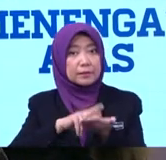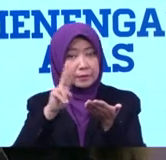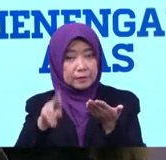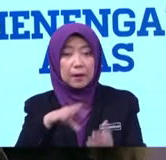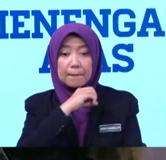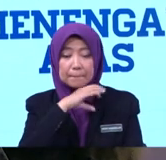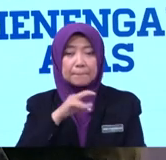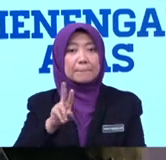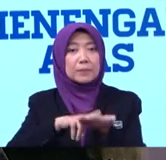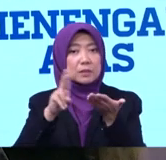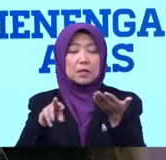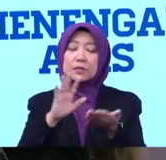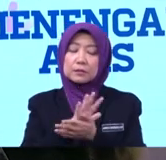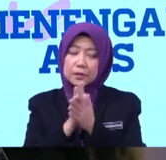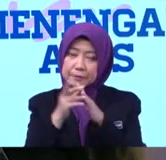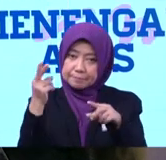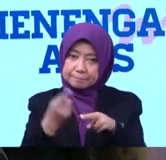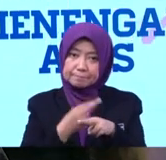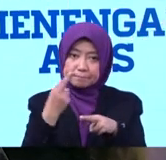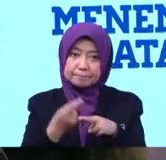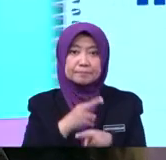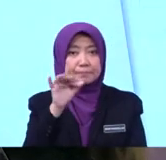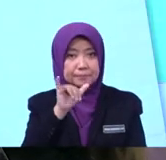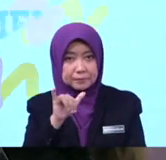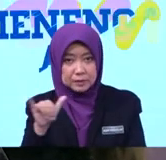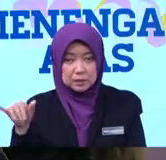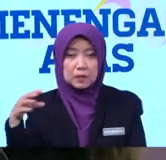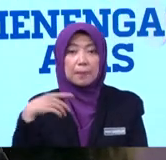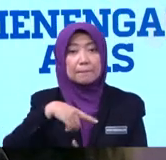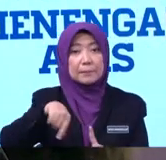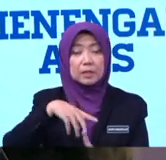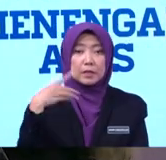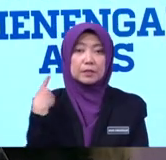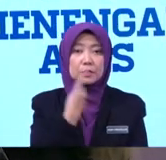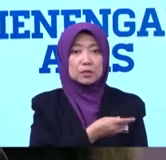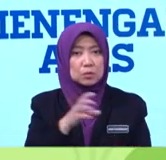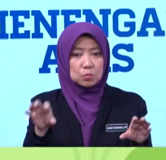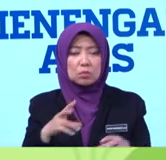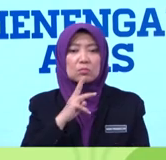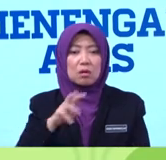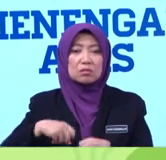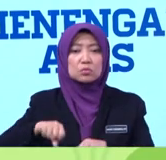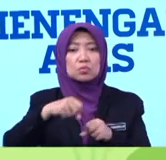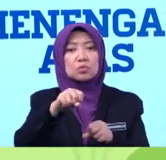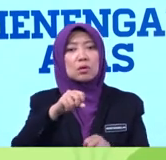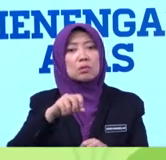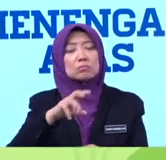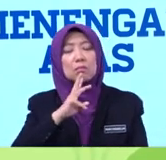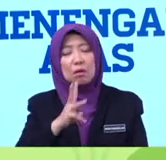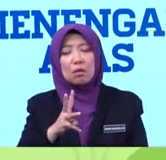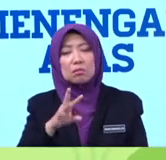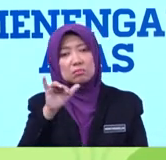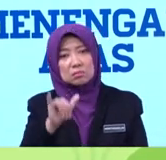pencemaran rendah Jadi kesimpulan untuk eksperimen tadi bila kita buat air sungai antara sampel air yang paling